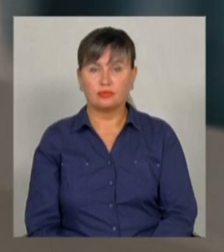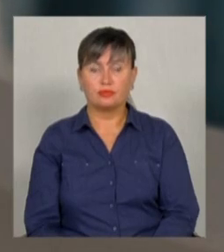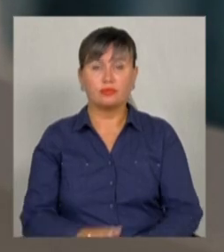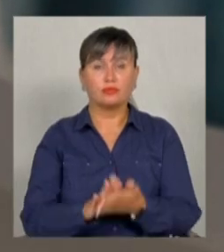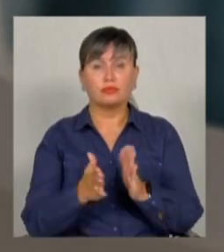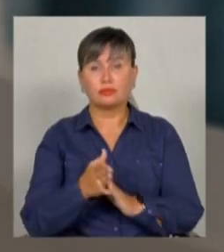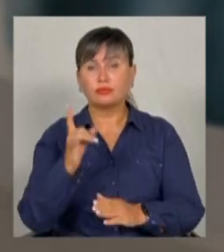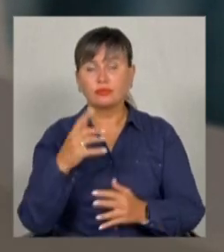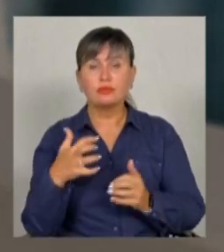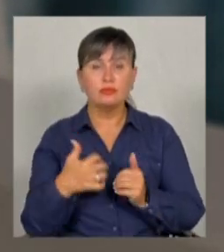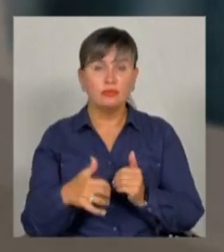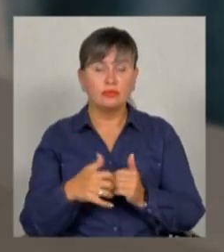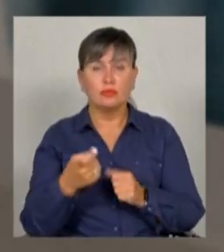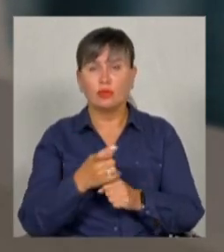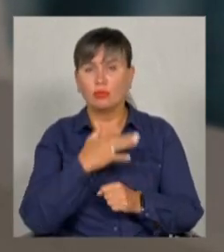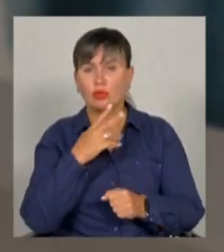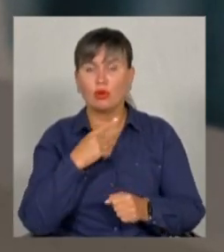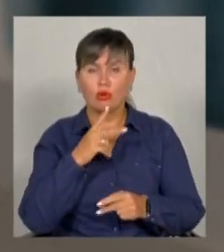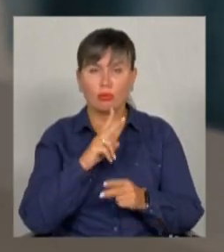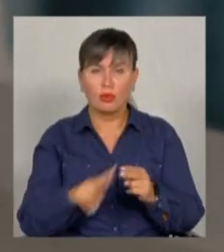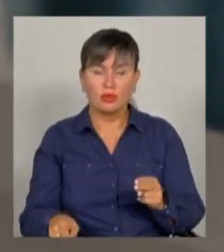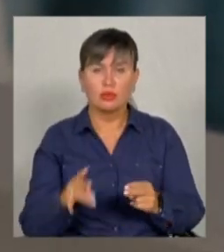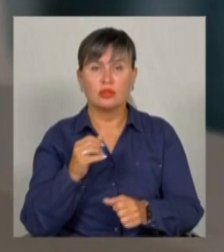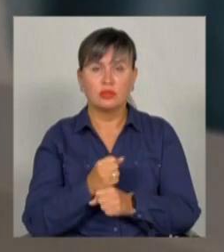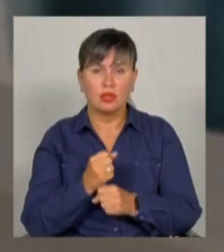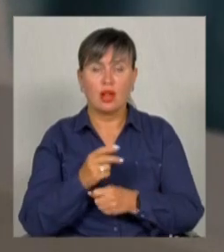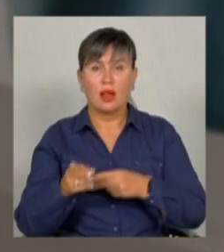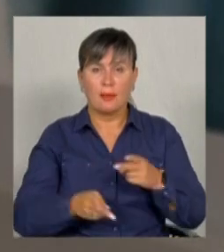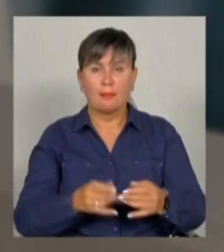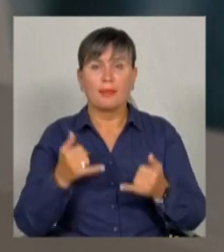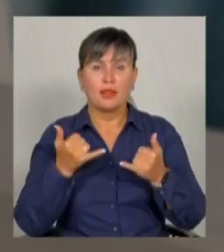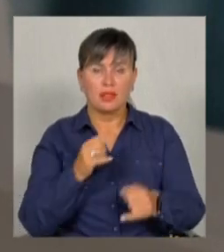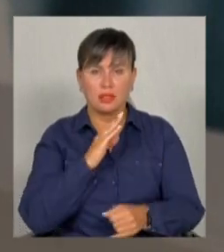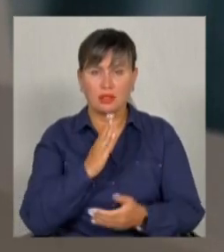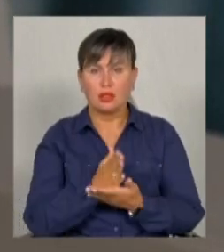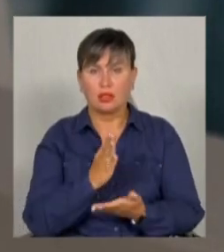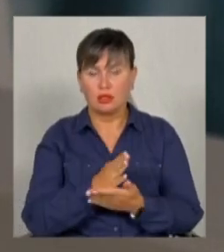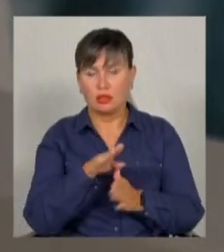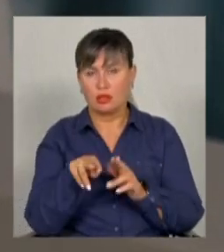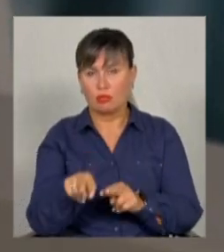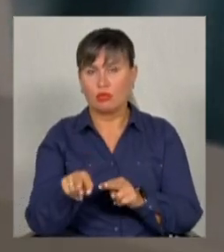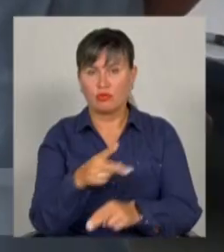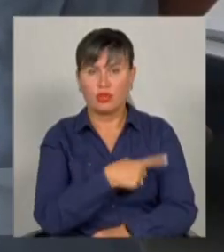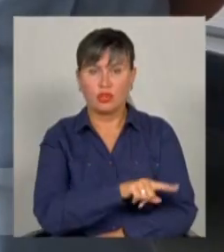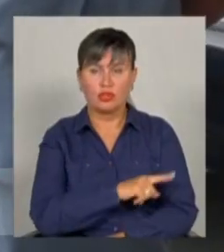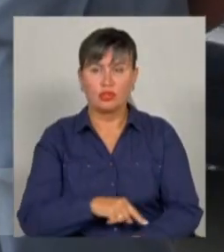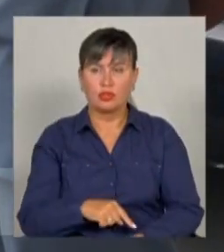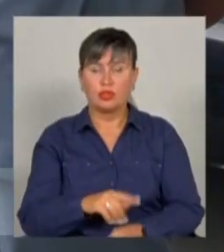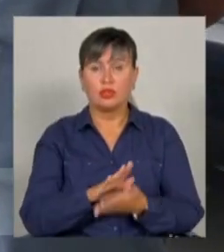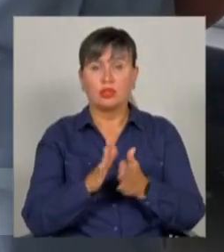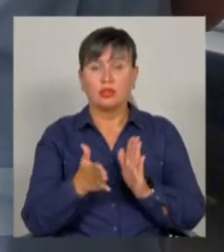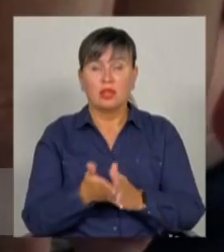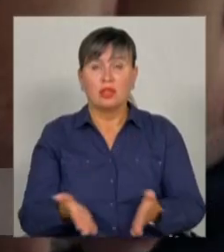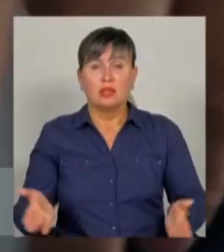Состояние ребенка среднее, очень много крови потеряла. Мы сделали операцию, сейчас девочка находится под наблюдением врачей. Состояние